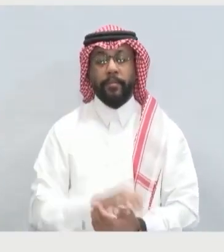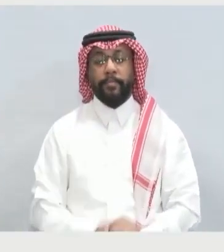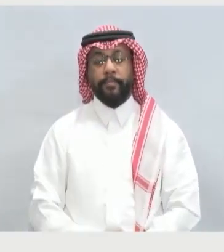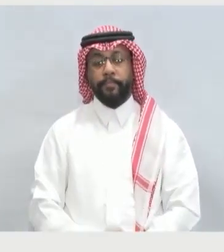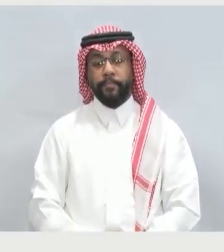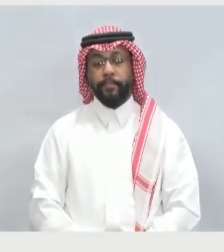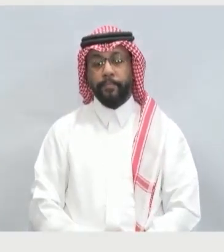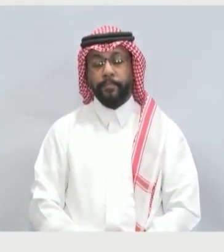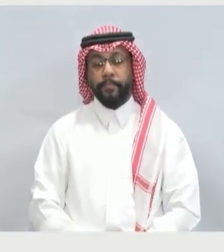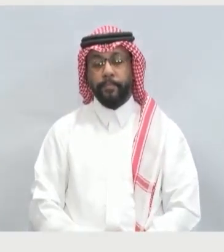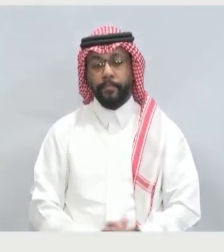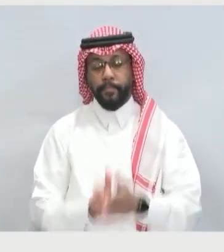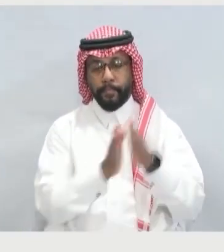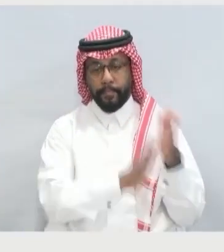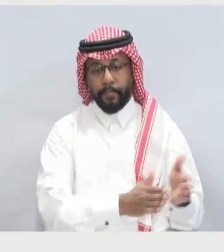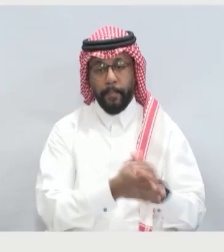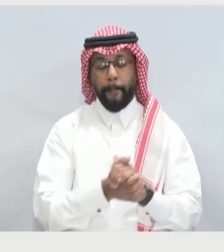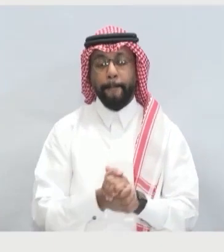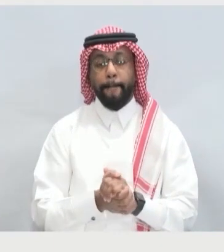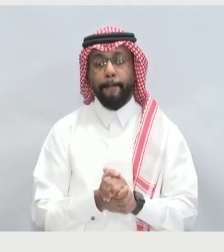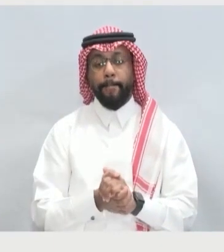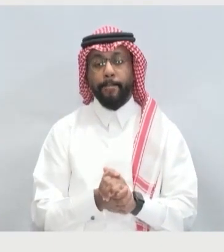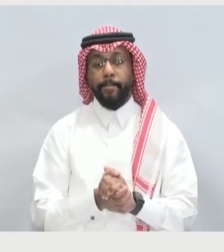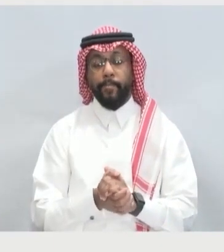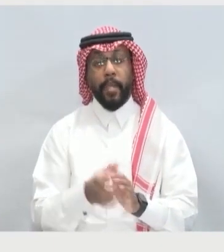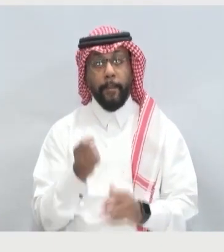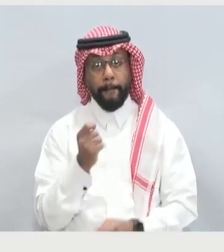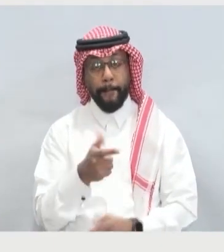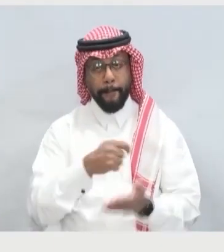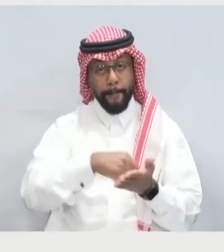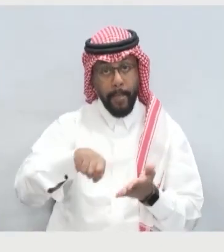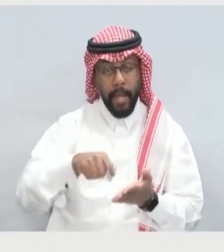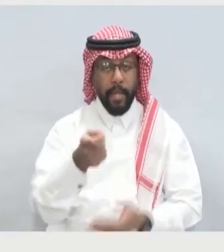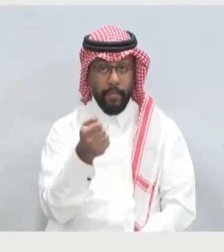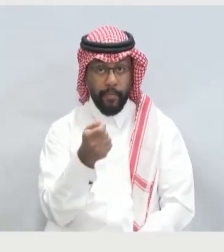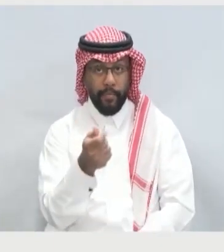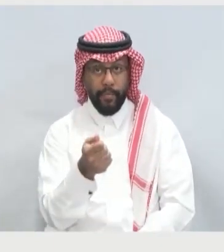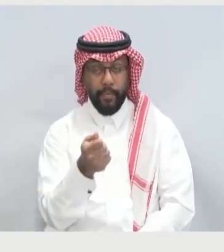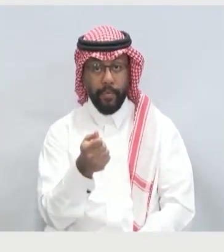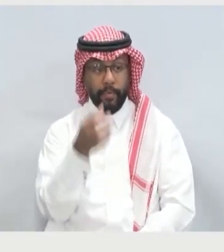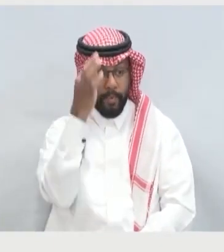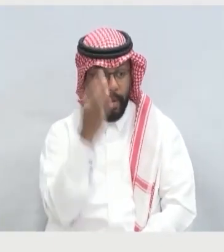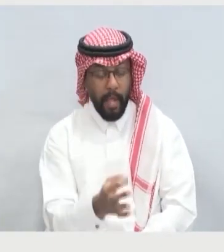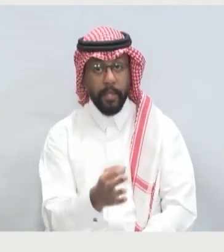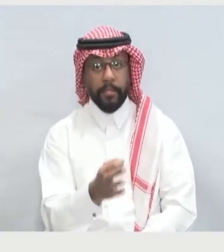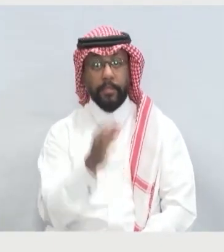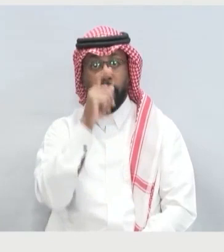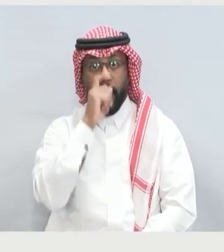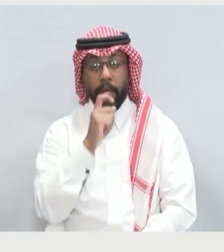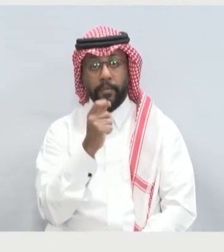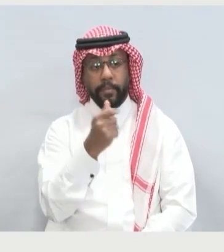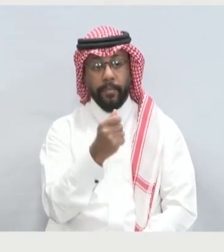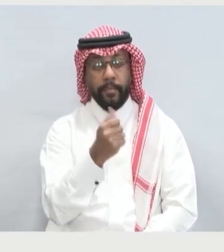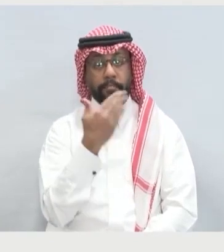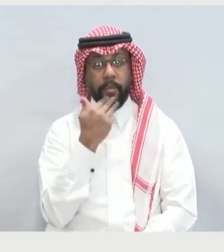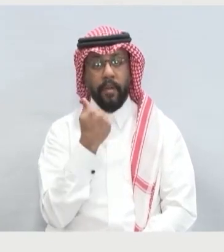الشركه في المقابل ايضا يولد البيع النقدي اصلا نقديا للشركه ولكن بما ان احتفاظ بالنقد